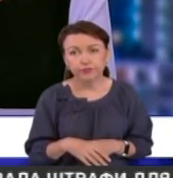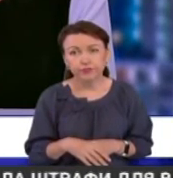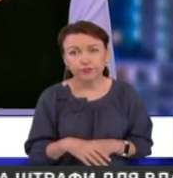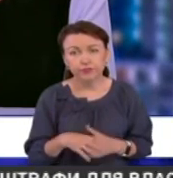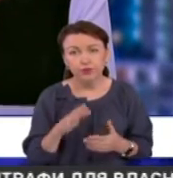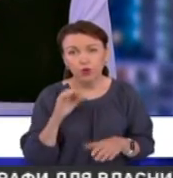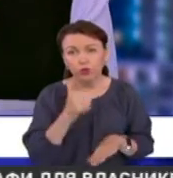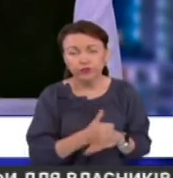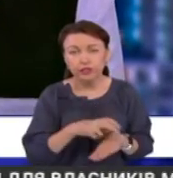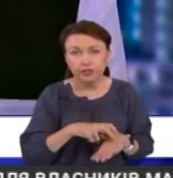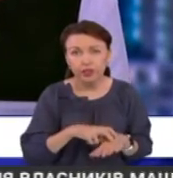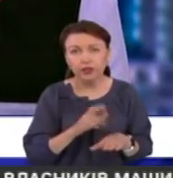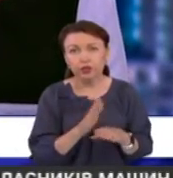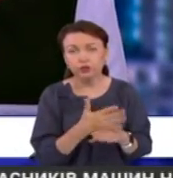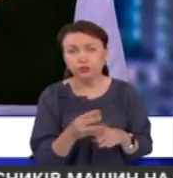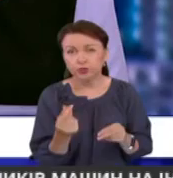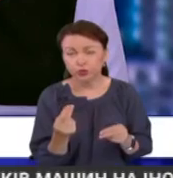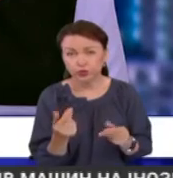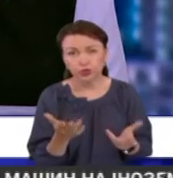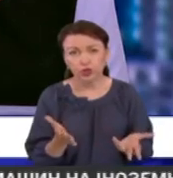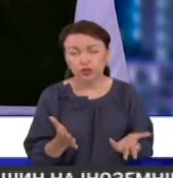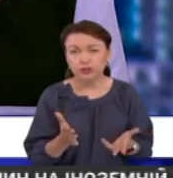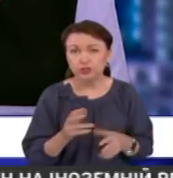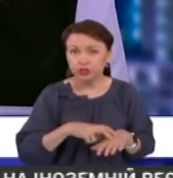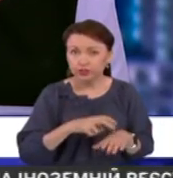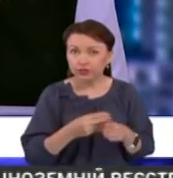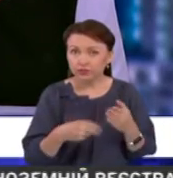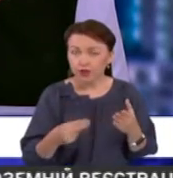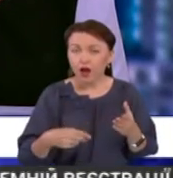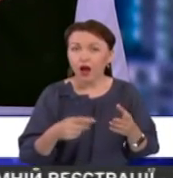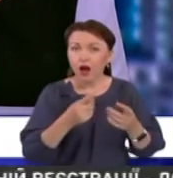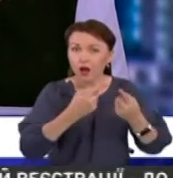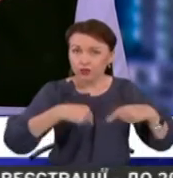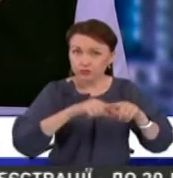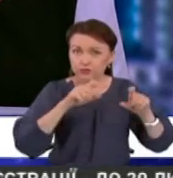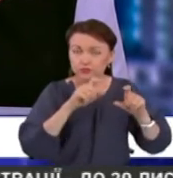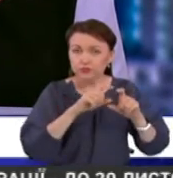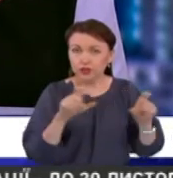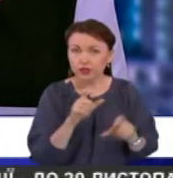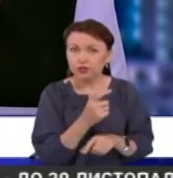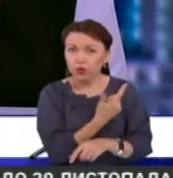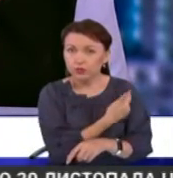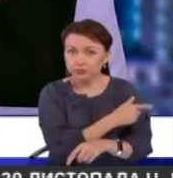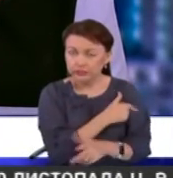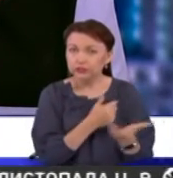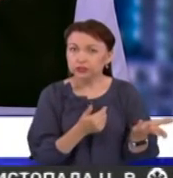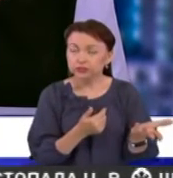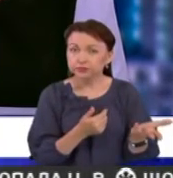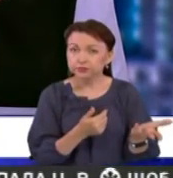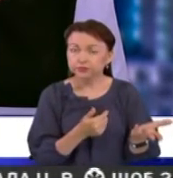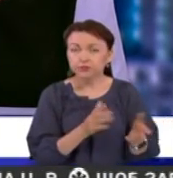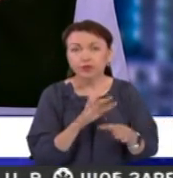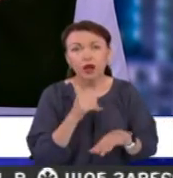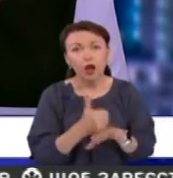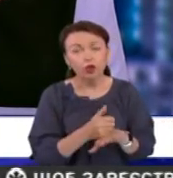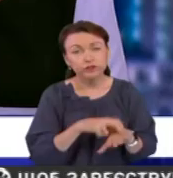є головний лікар, який розподіляє гроші, це ж не лікар укладає декларації, а заклад охорони здоров'я, амбулаторія укладає декларації. Гроші пішли на амбулаторії, і головний